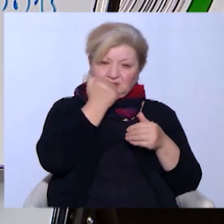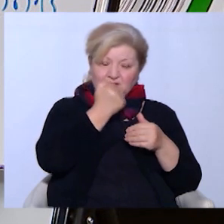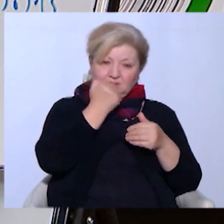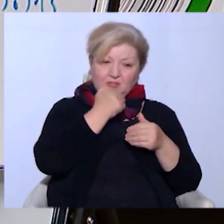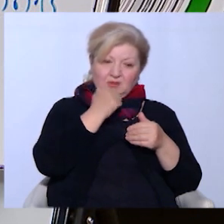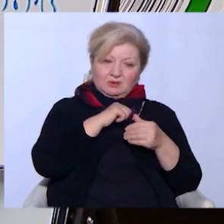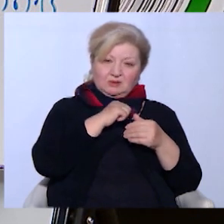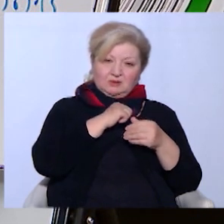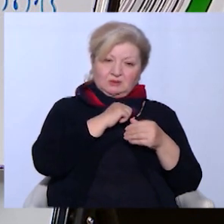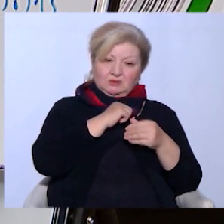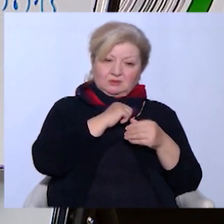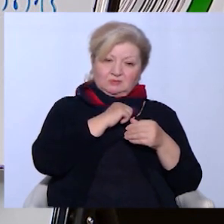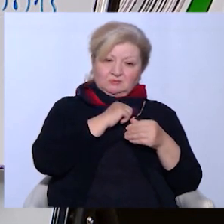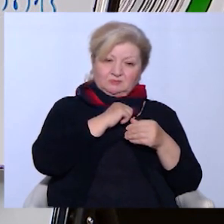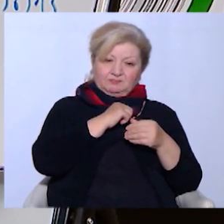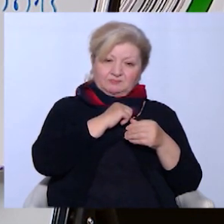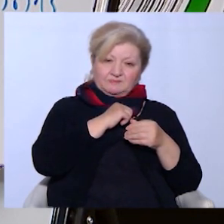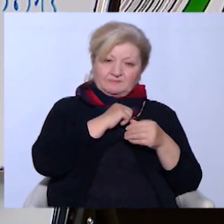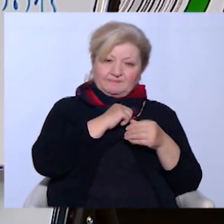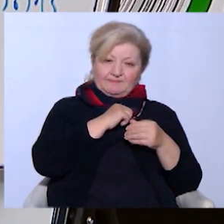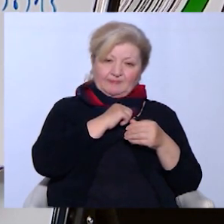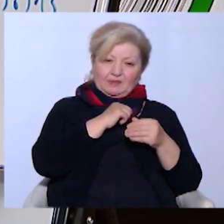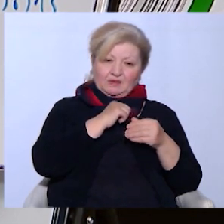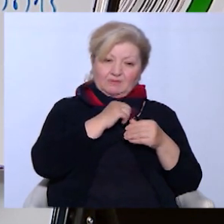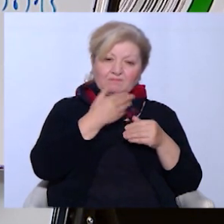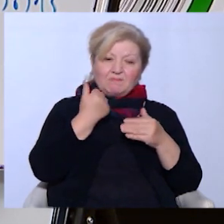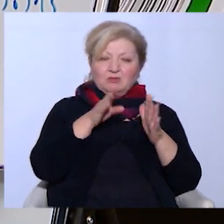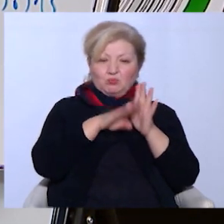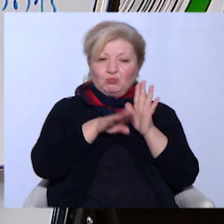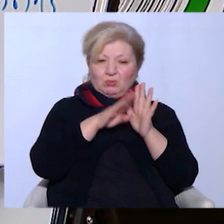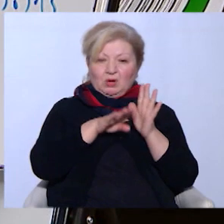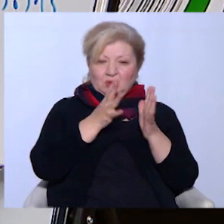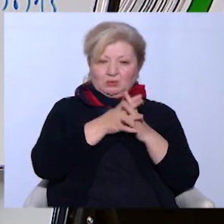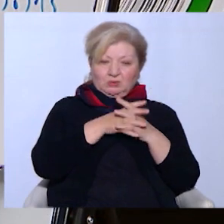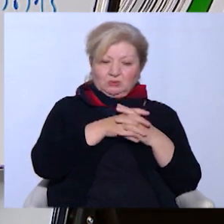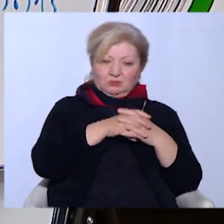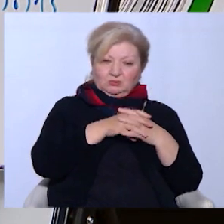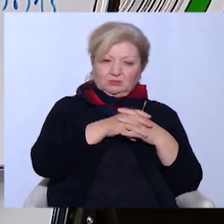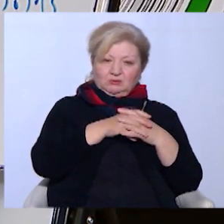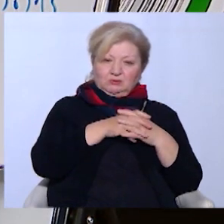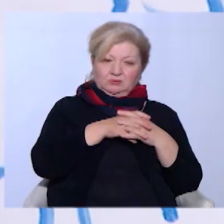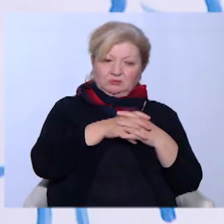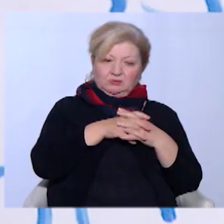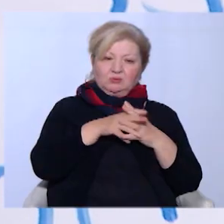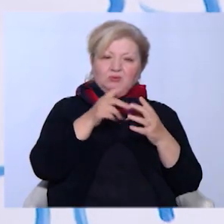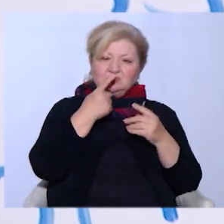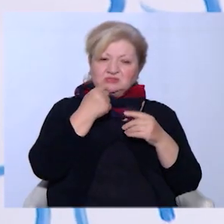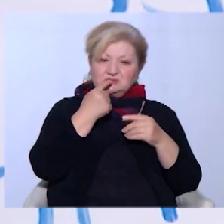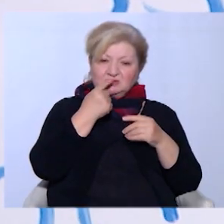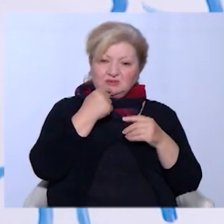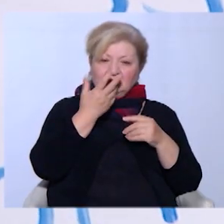ანუ გამოტოვებული ფრაზა იქნება: მარტივი ნივთიერება სპილენძი, ხო?